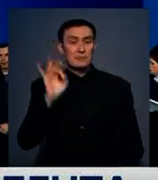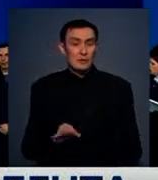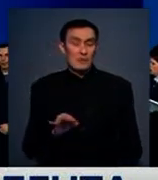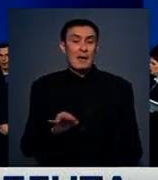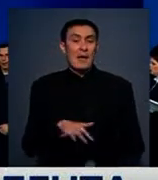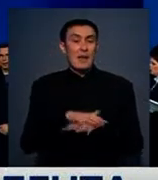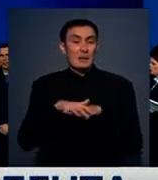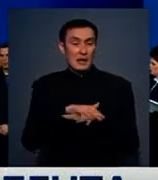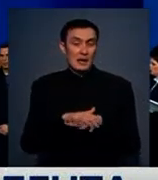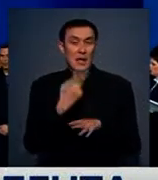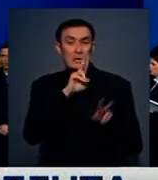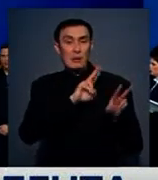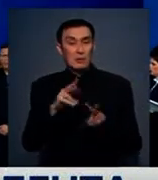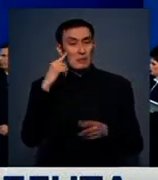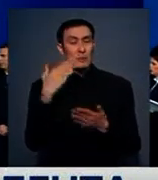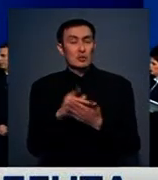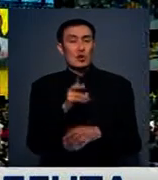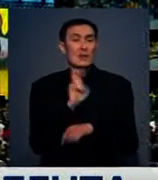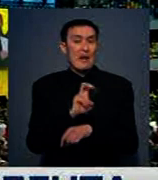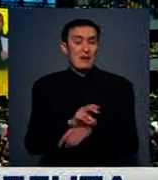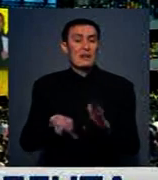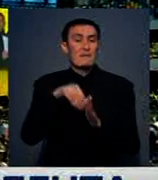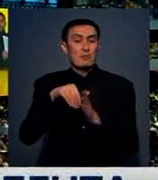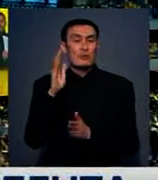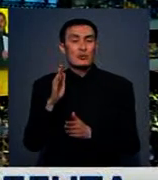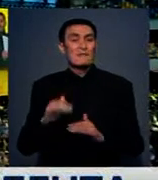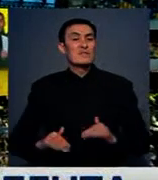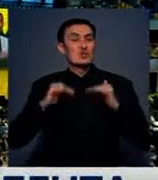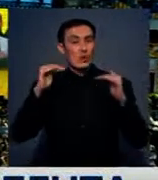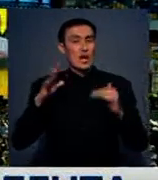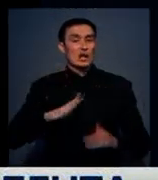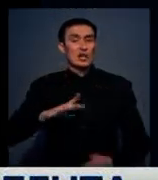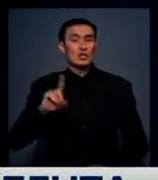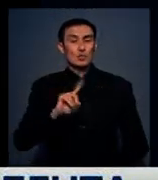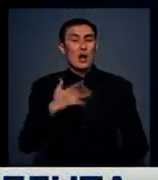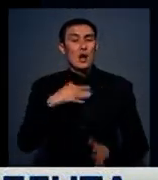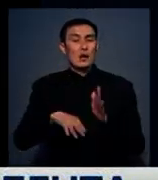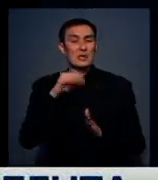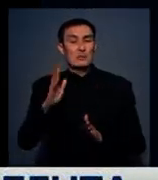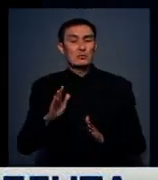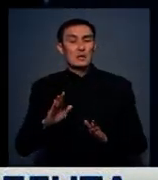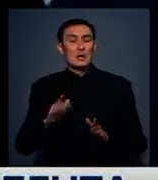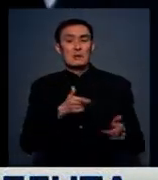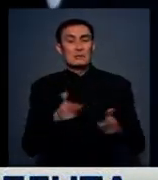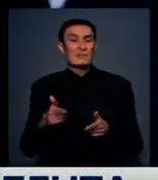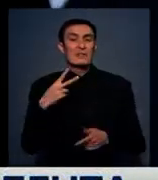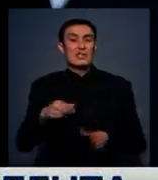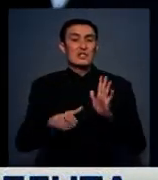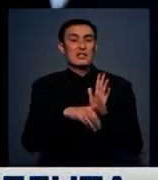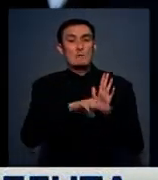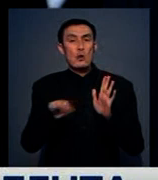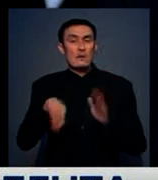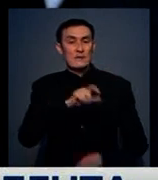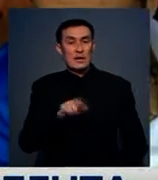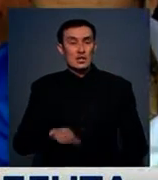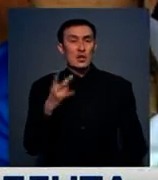15,95% электората. Наблюдатели предполагают, что явка на выборы будет высокой. Ожидается, что свои голоса дадут больше 26 миллионов